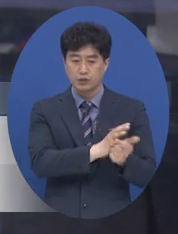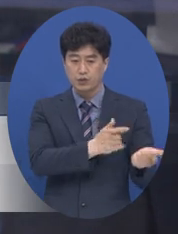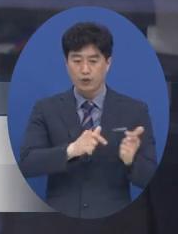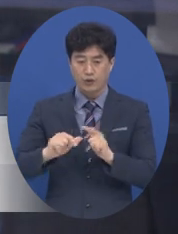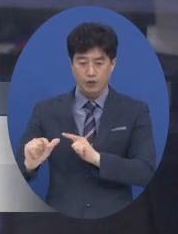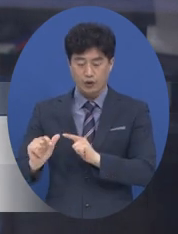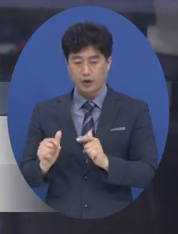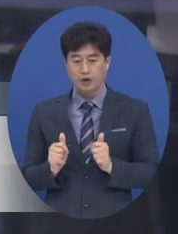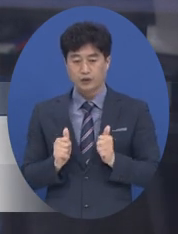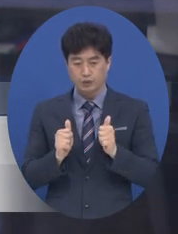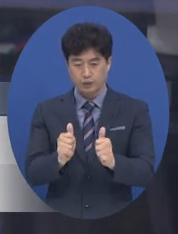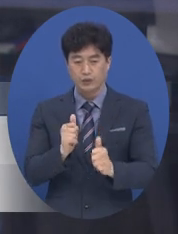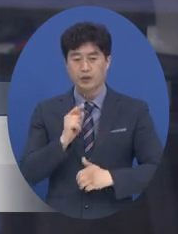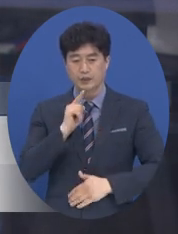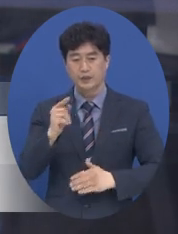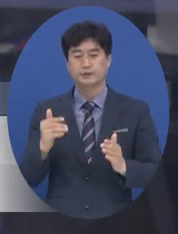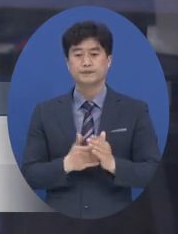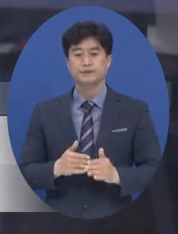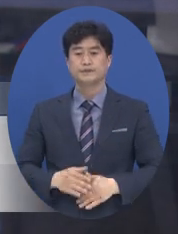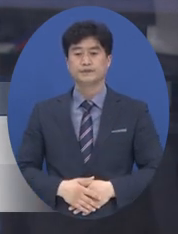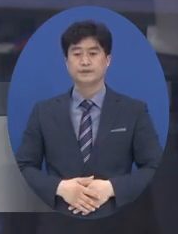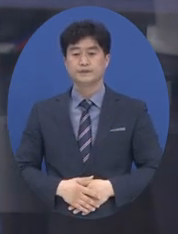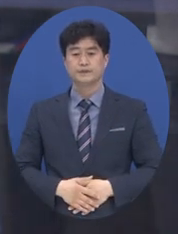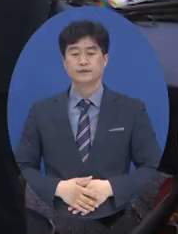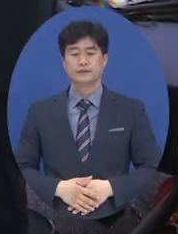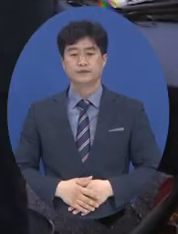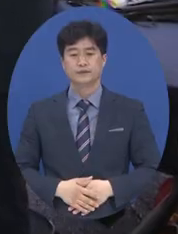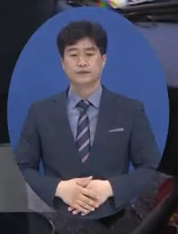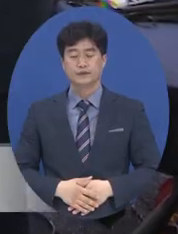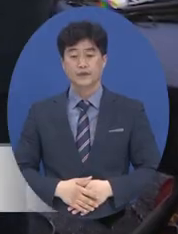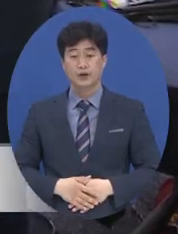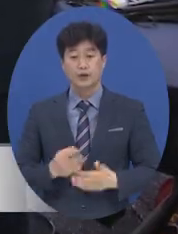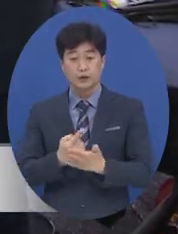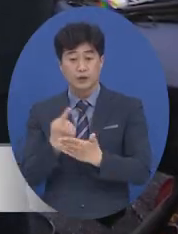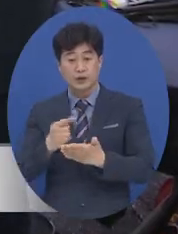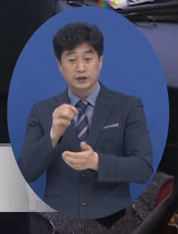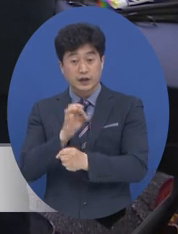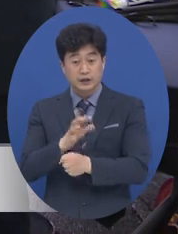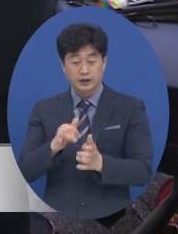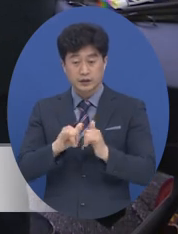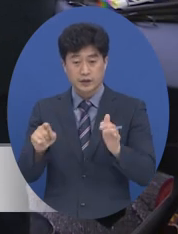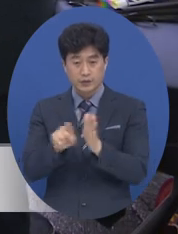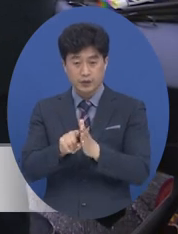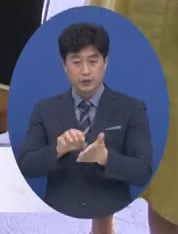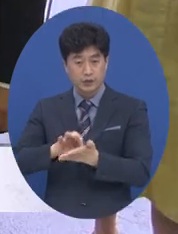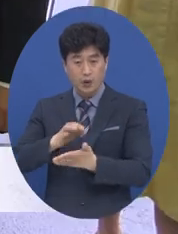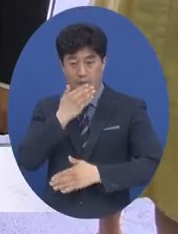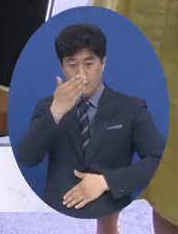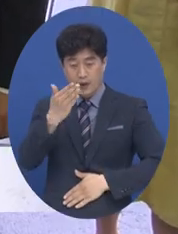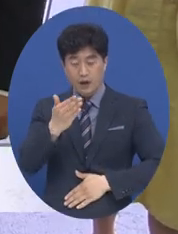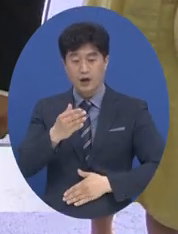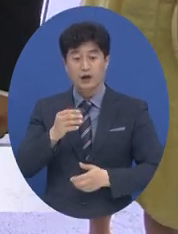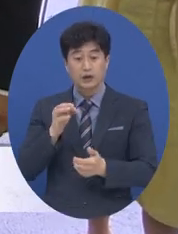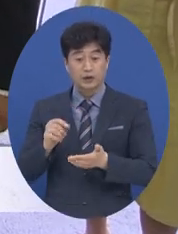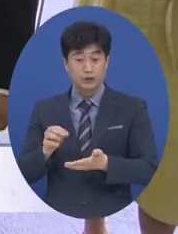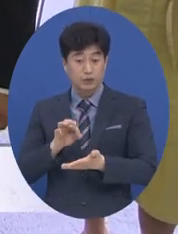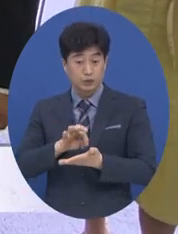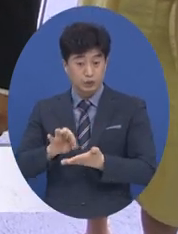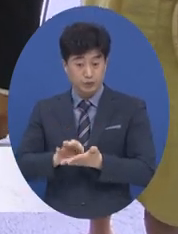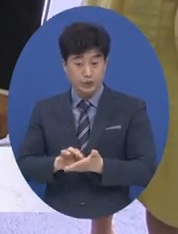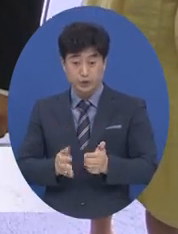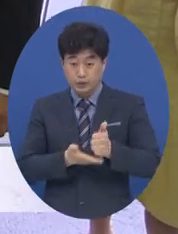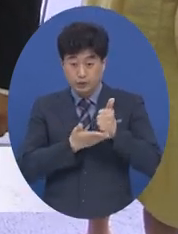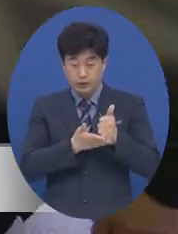지원 등등에는 발을 벗고 나서도록 하겠습니다. 이 밖에도 소비자들이 믿고 사용할 수 있도록 소비 촉진